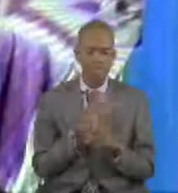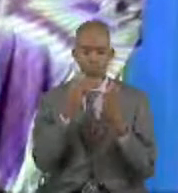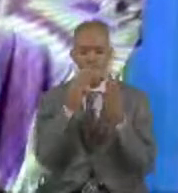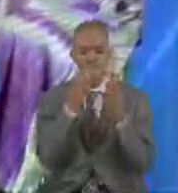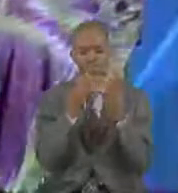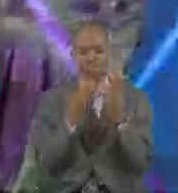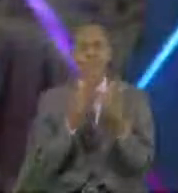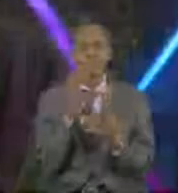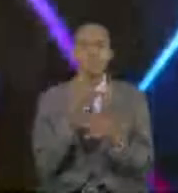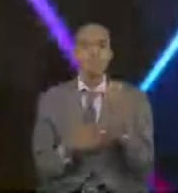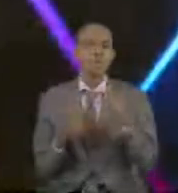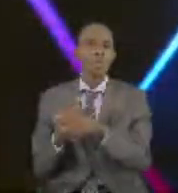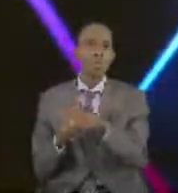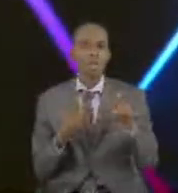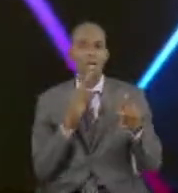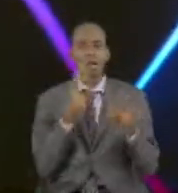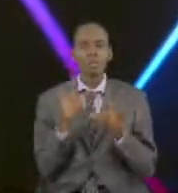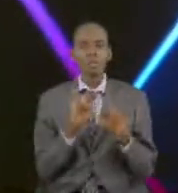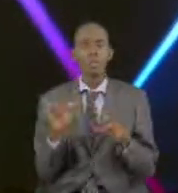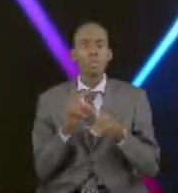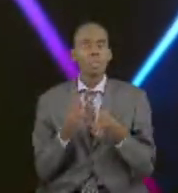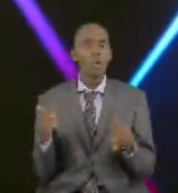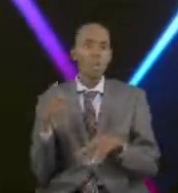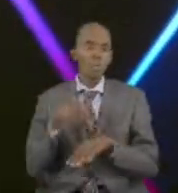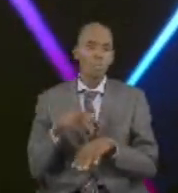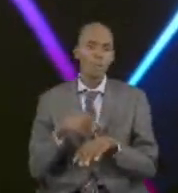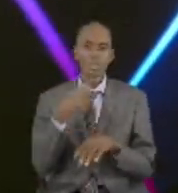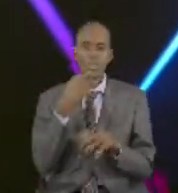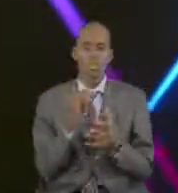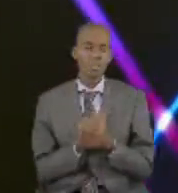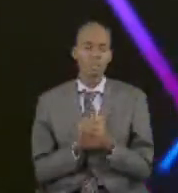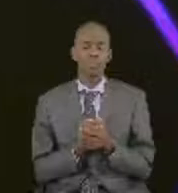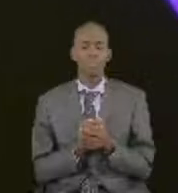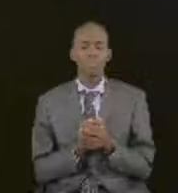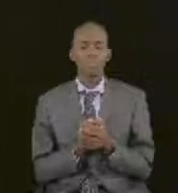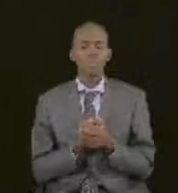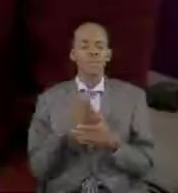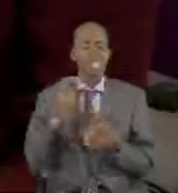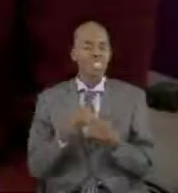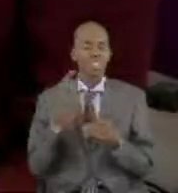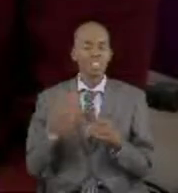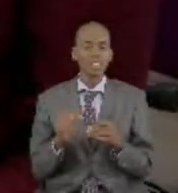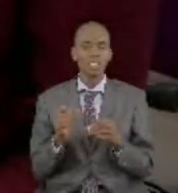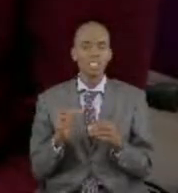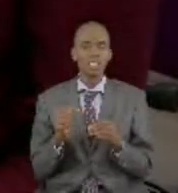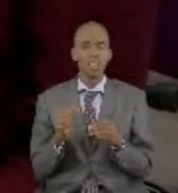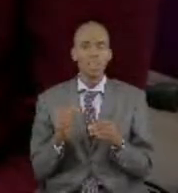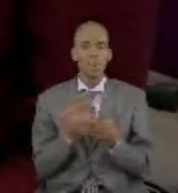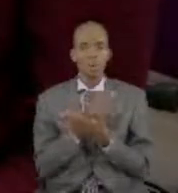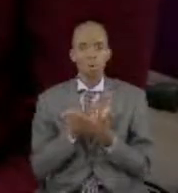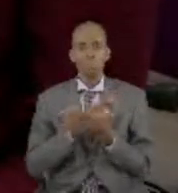qu'ils font. Alors, l'apôtre Paul, au contrario, il a dit dans le temple, dans le